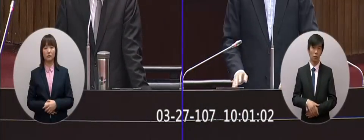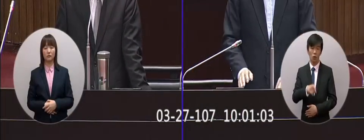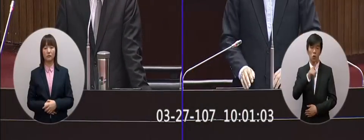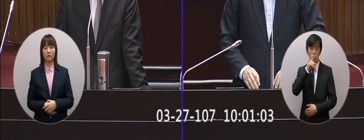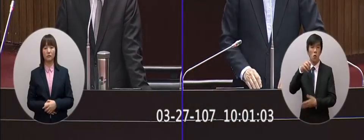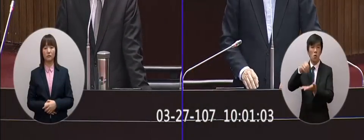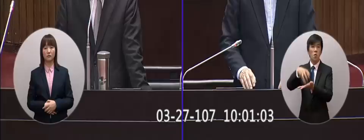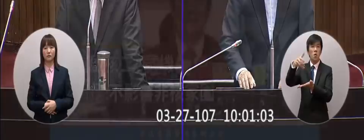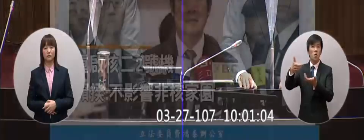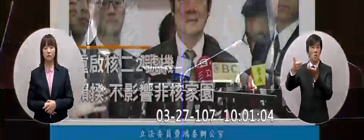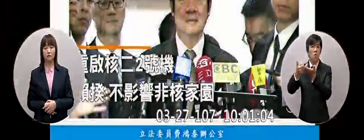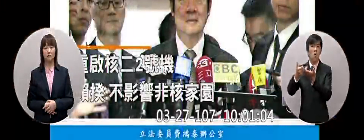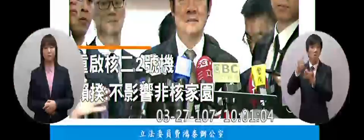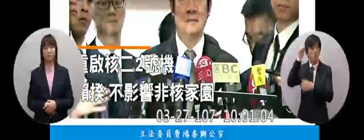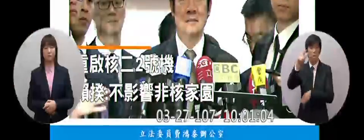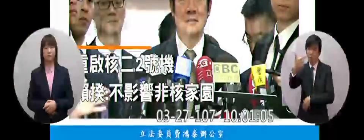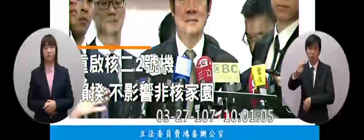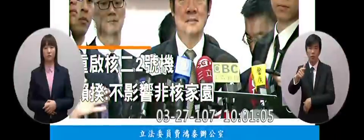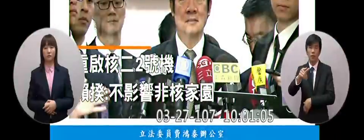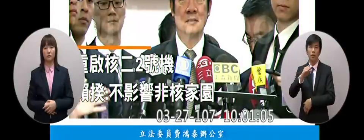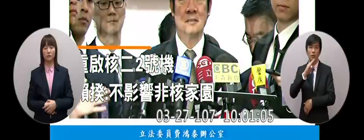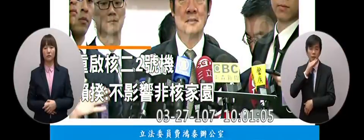核，只是重启核二号，